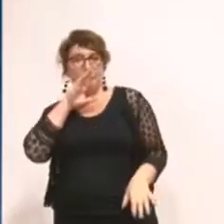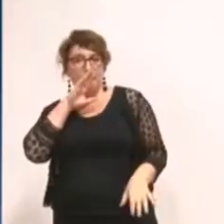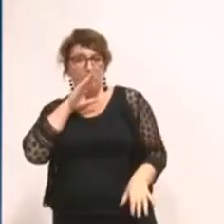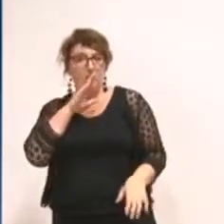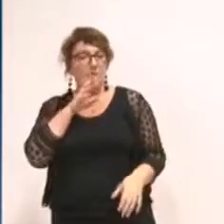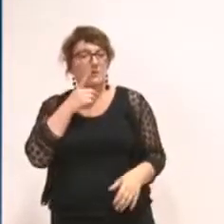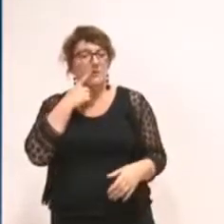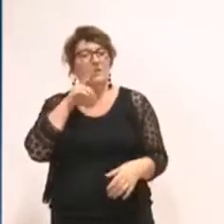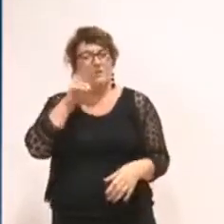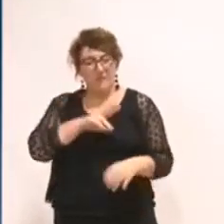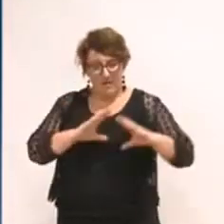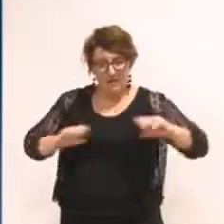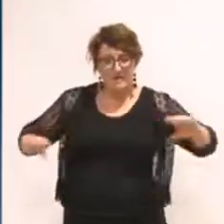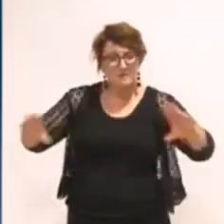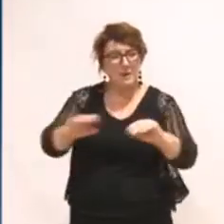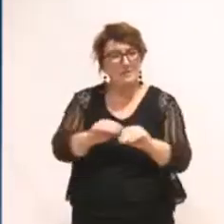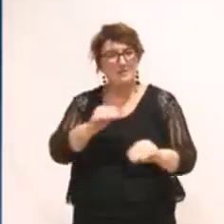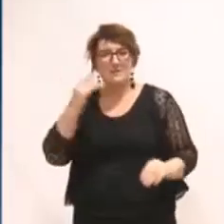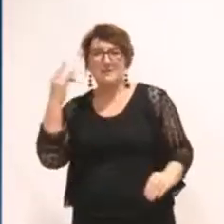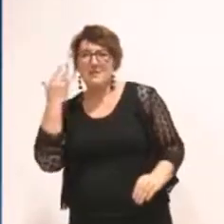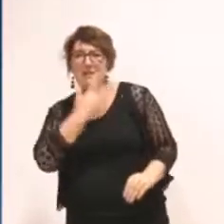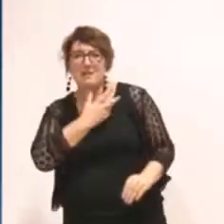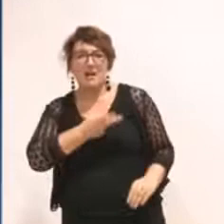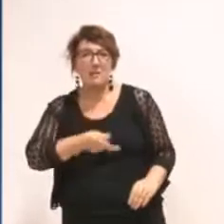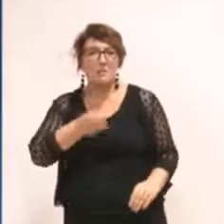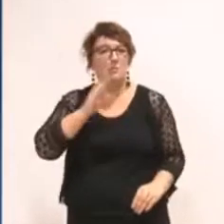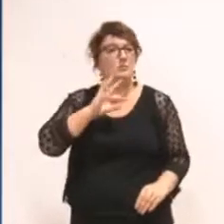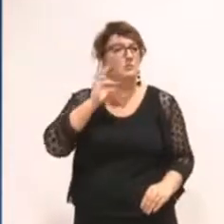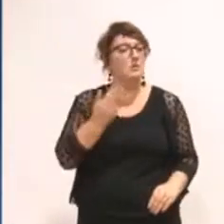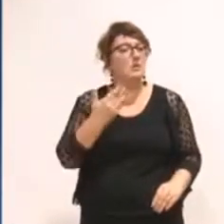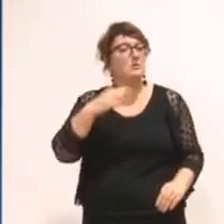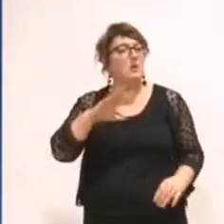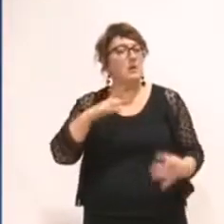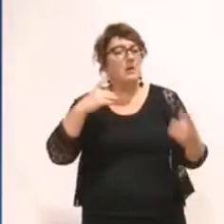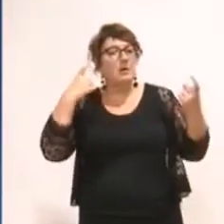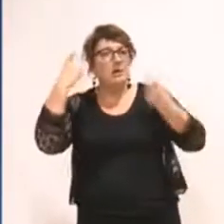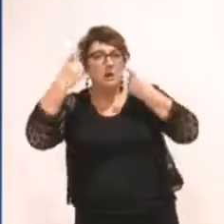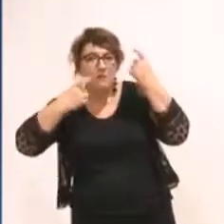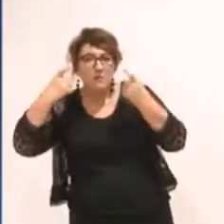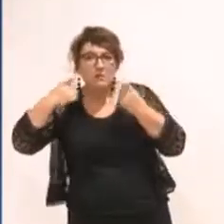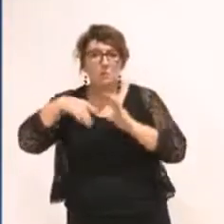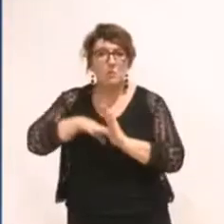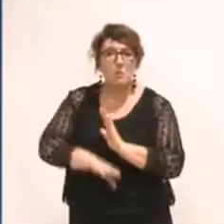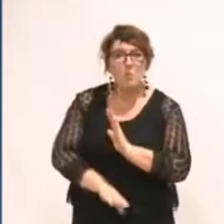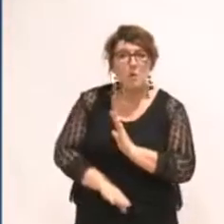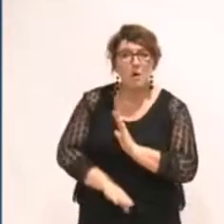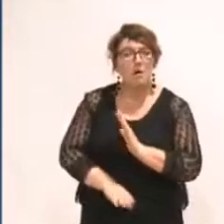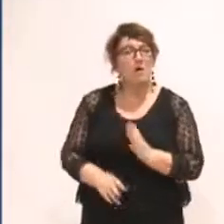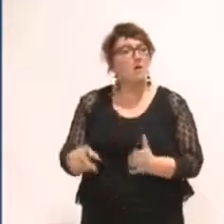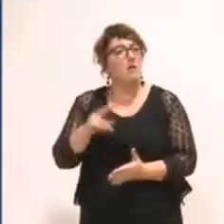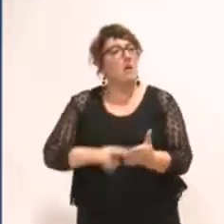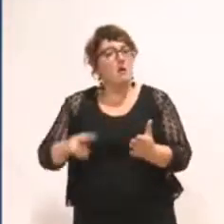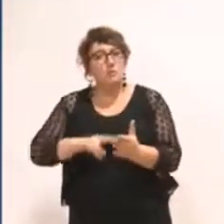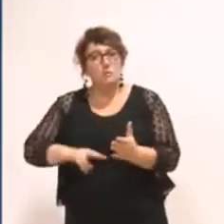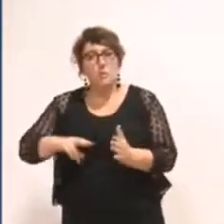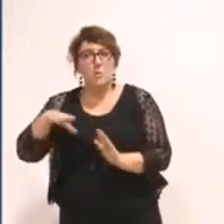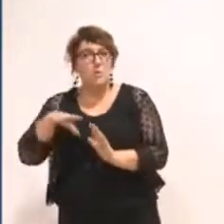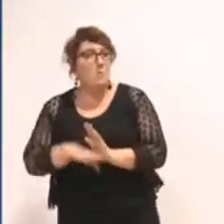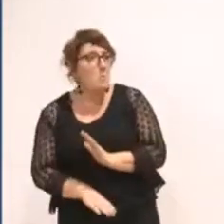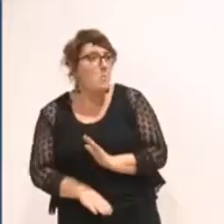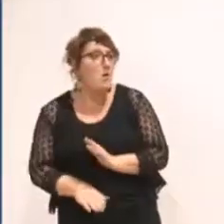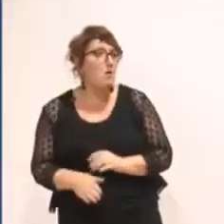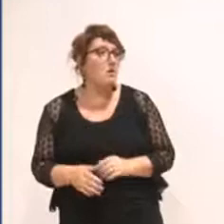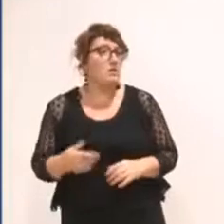attractifs, certainement, mais dans lesquels il y a moins de réflexion, il y a moins de lecture. Hein, et donc c'est en